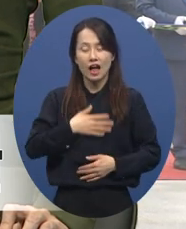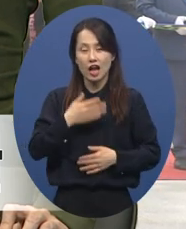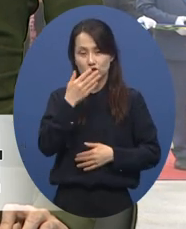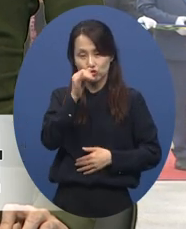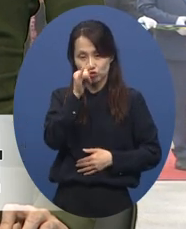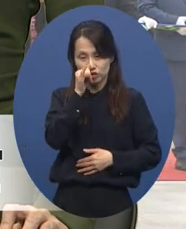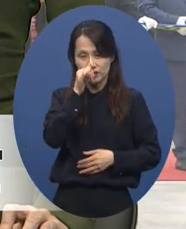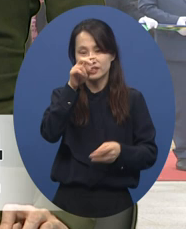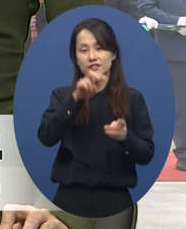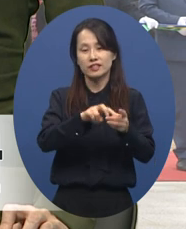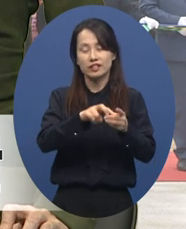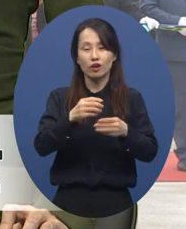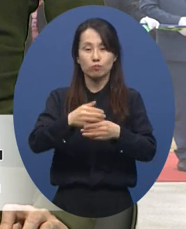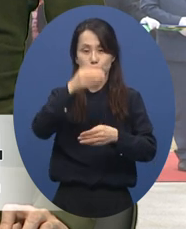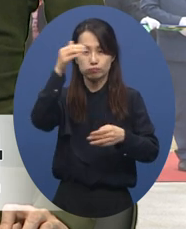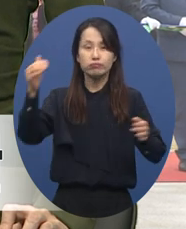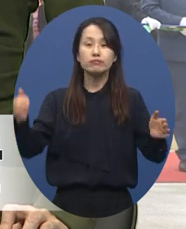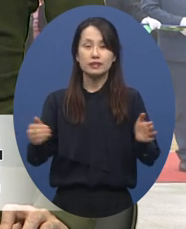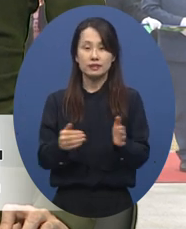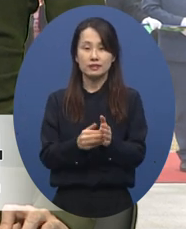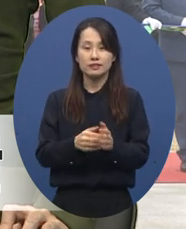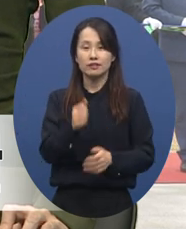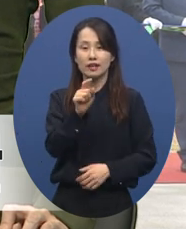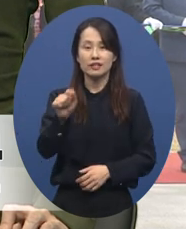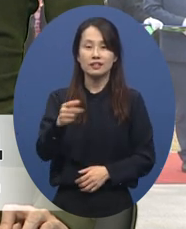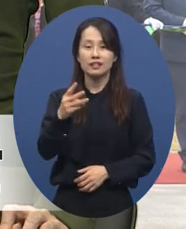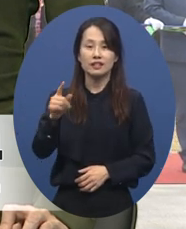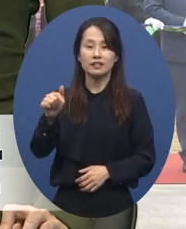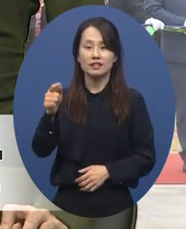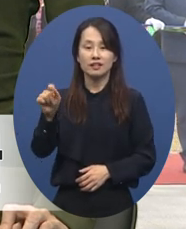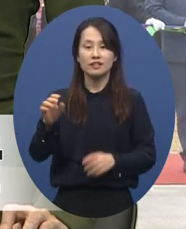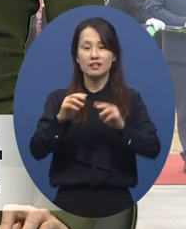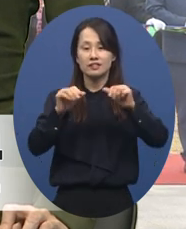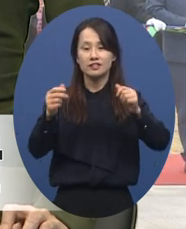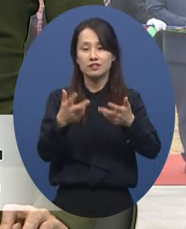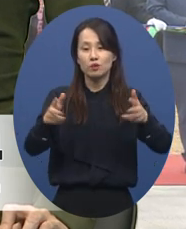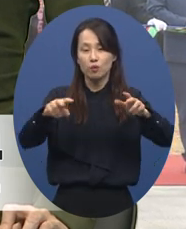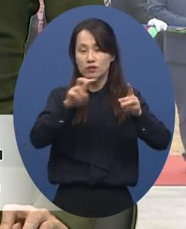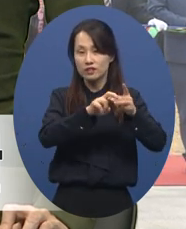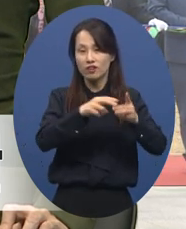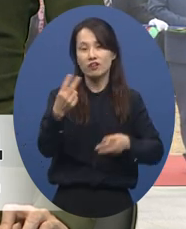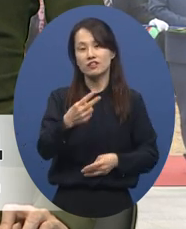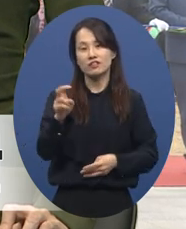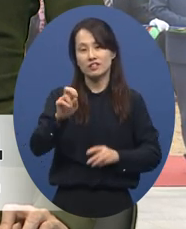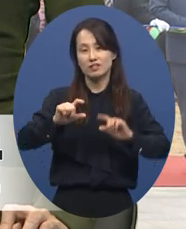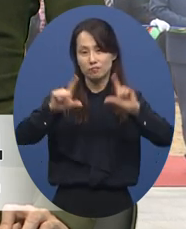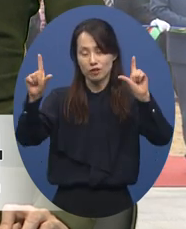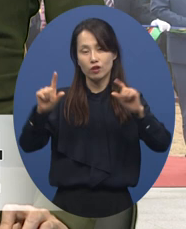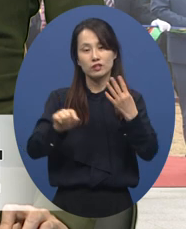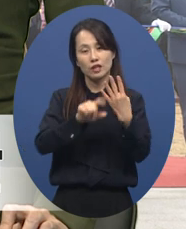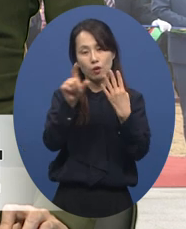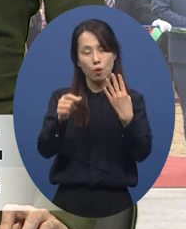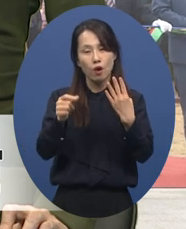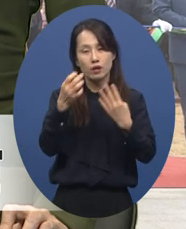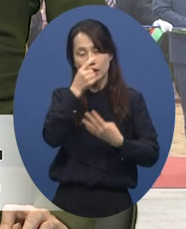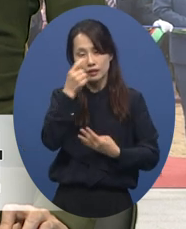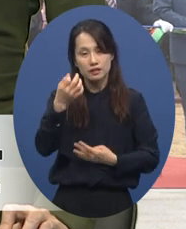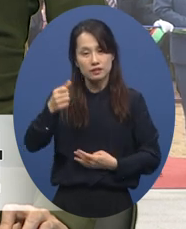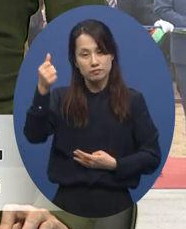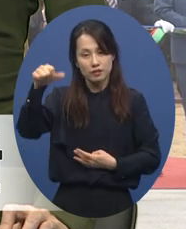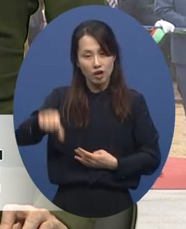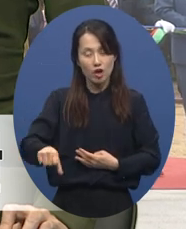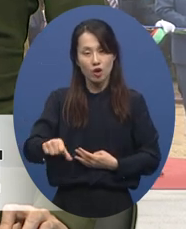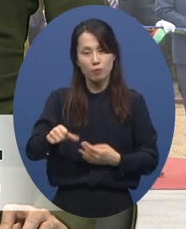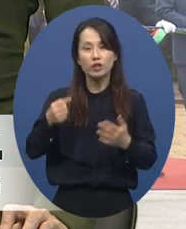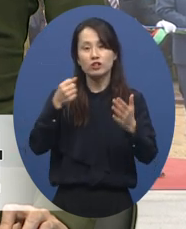지질공원 센터가 문을 열었습니다. 한탄강 지질공원 센터는 2020년 4월에 인증 여부가 결정되는